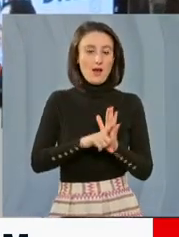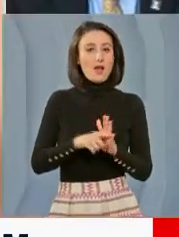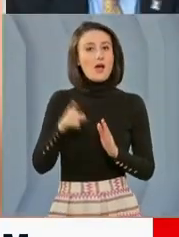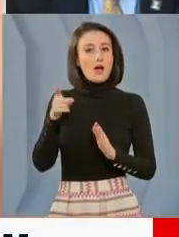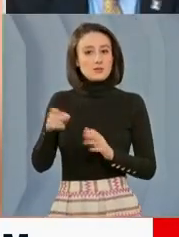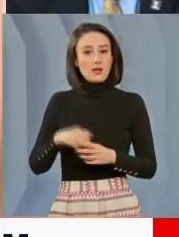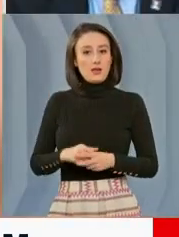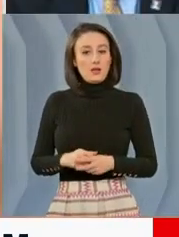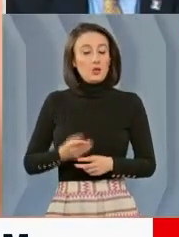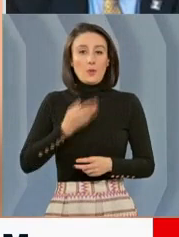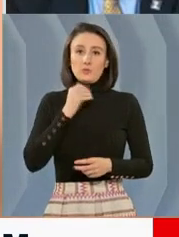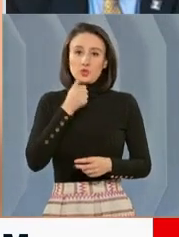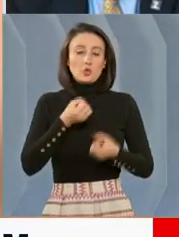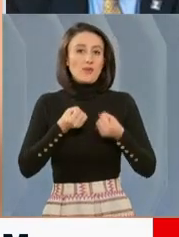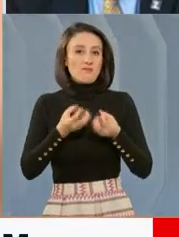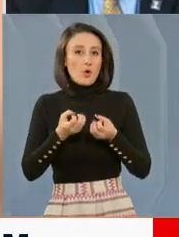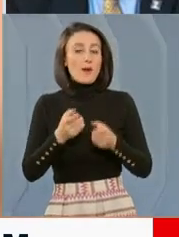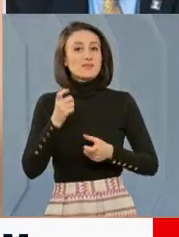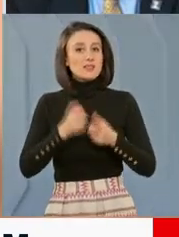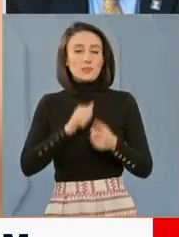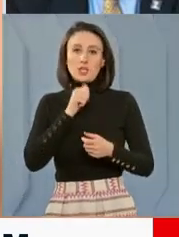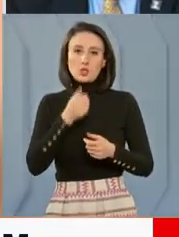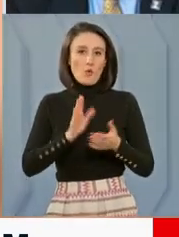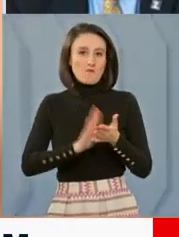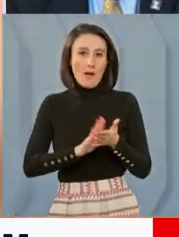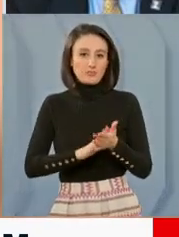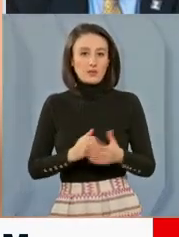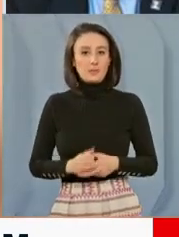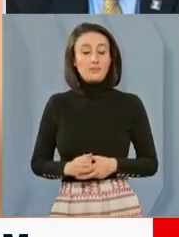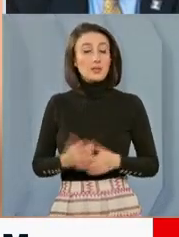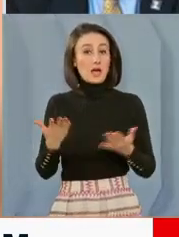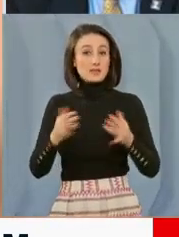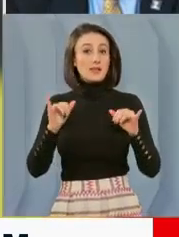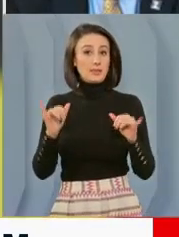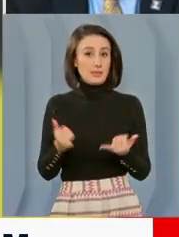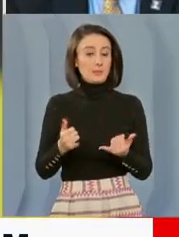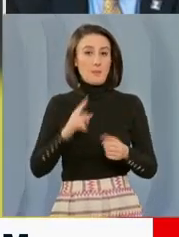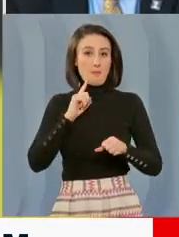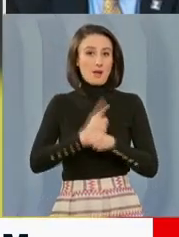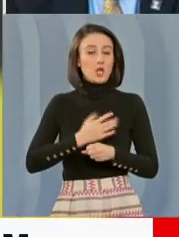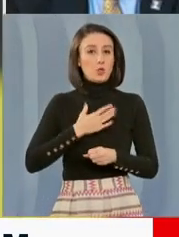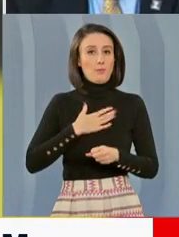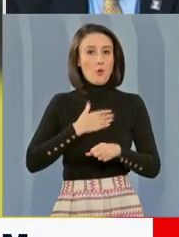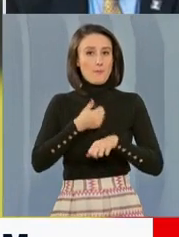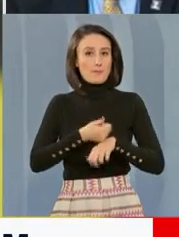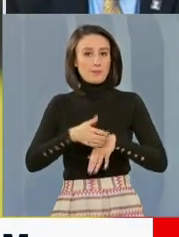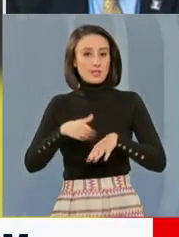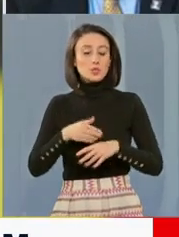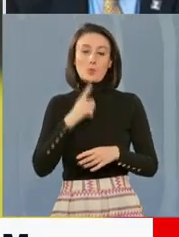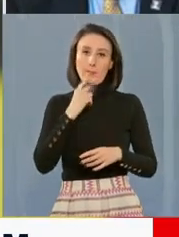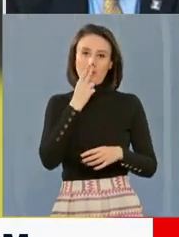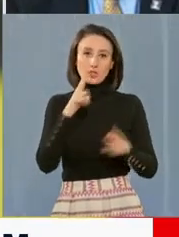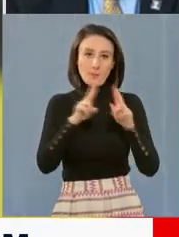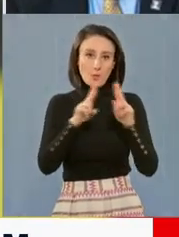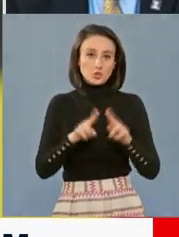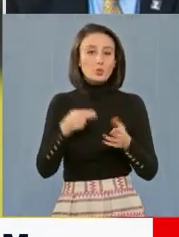acest sens. Nu am avut nicio informație despre nicio ilegalitate care să se fi petrecut în mandatul meu de premier în ceea ce privește procedurile